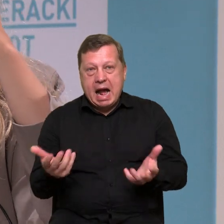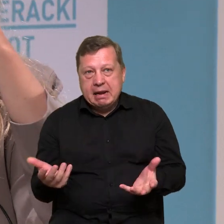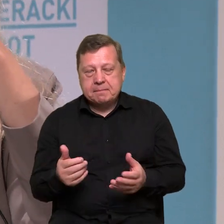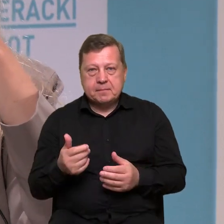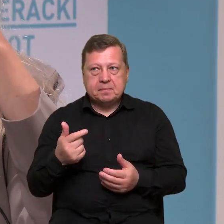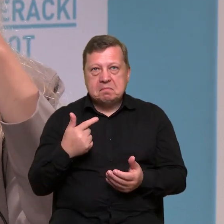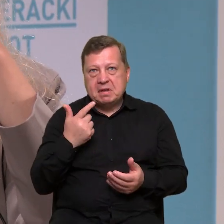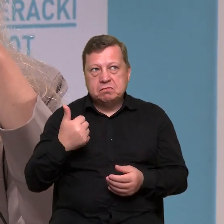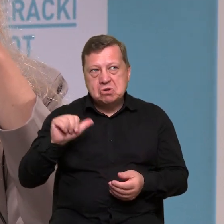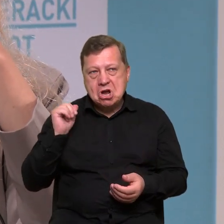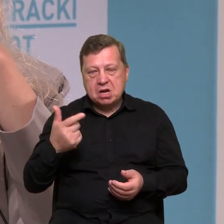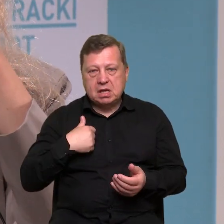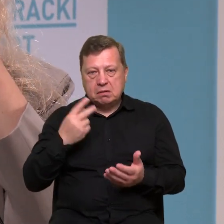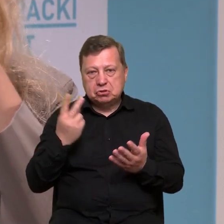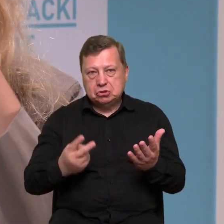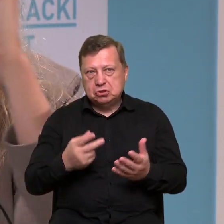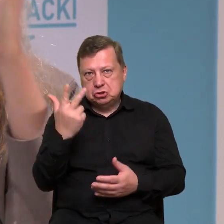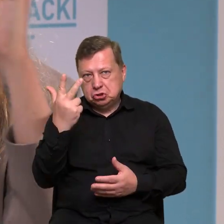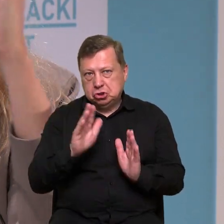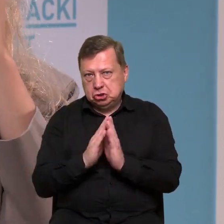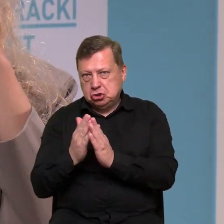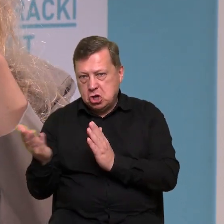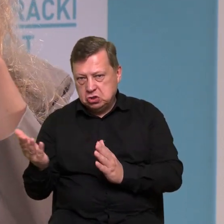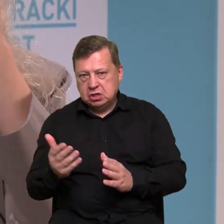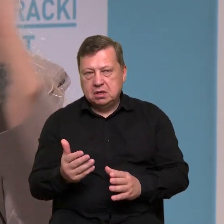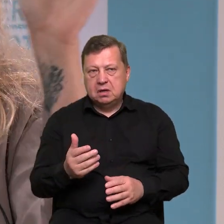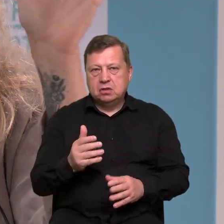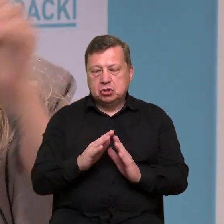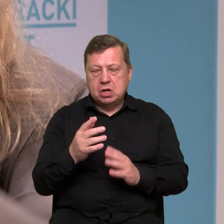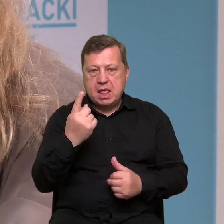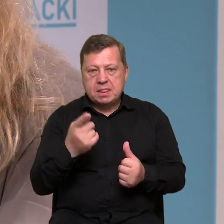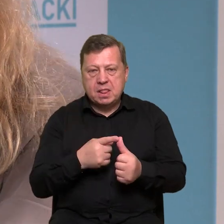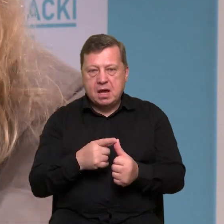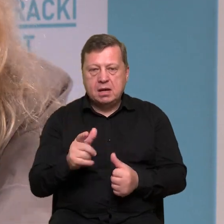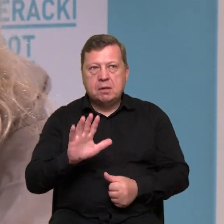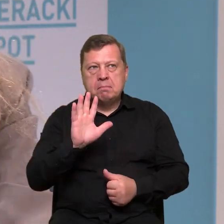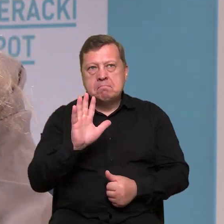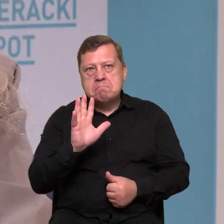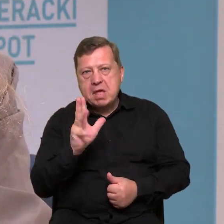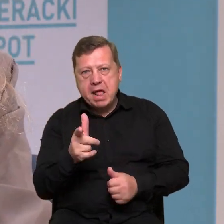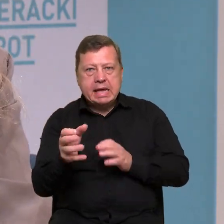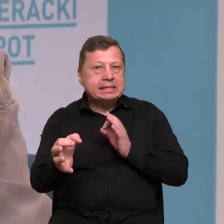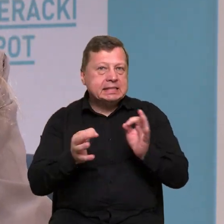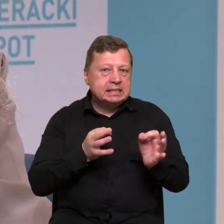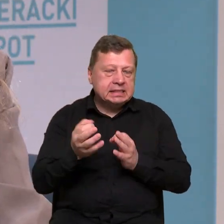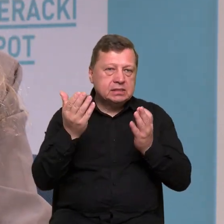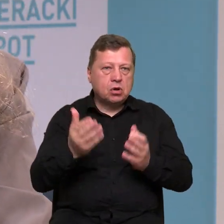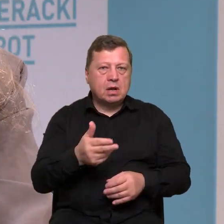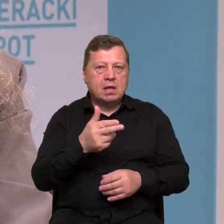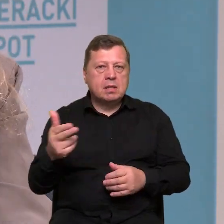w zeszłym roku przeczytałam trzy książki. Jedna to była taka piękna historia o